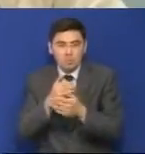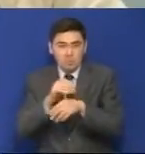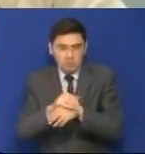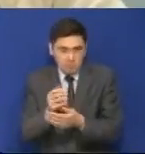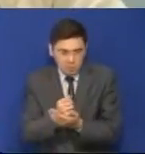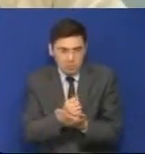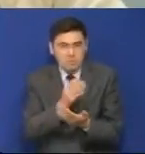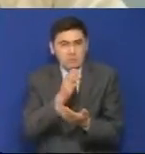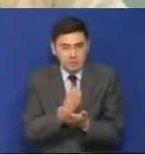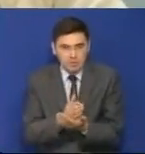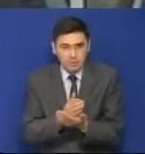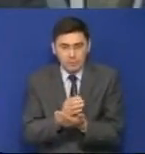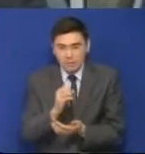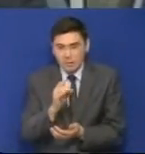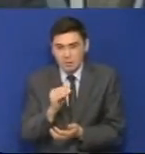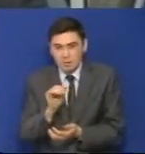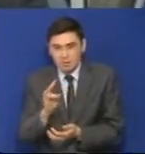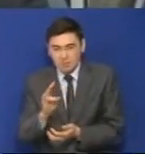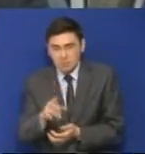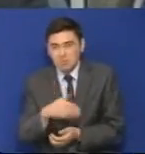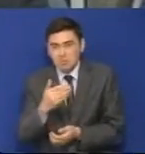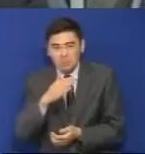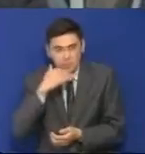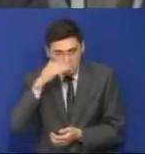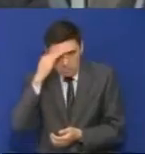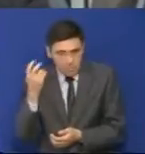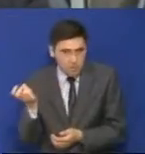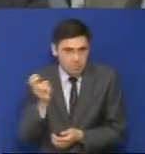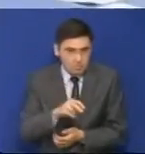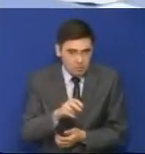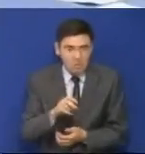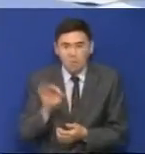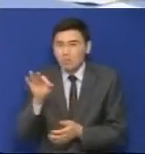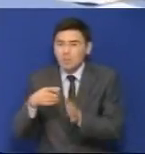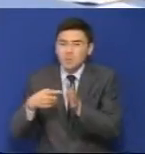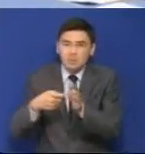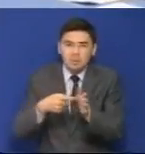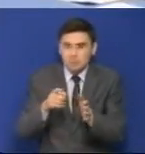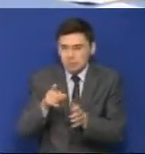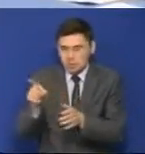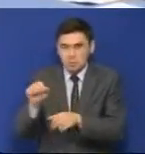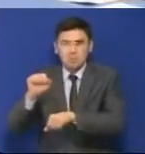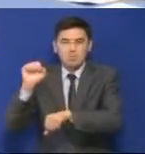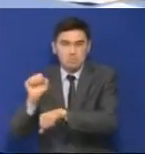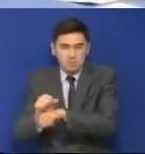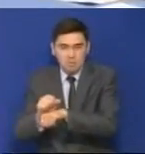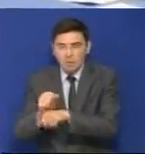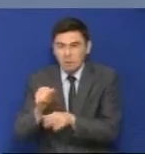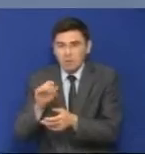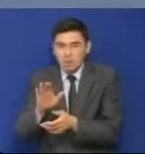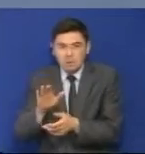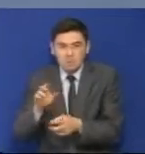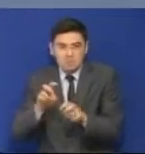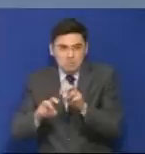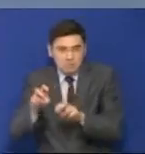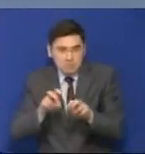Қала әкімінің қабылдауына келген Ержан Сүйінжановтың әкесі осы іске байланысты тергеу амалдарының тоқтатылғанын айтты. Алайда жан-жақты